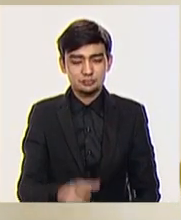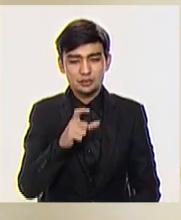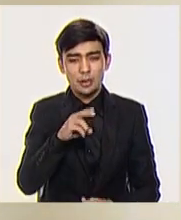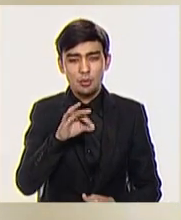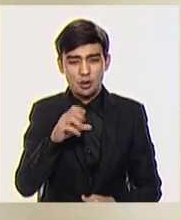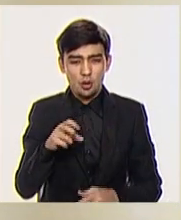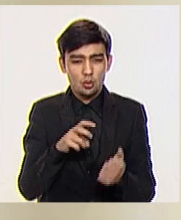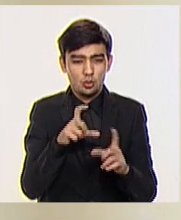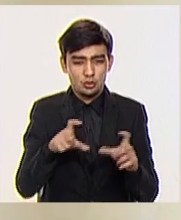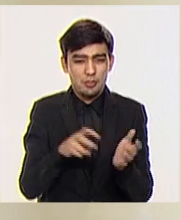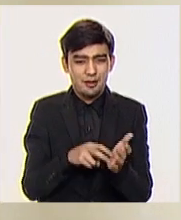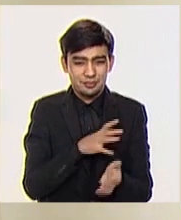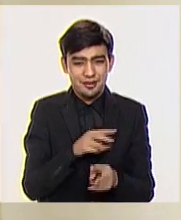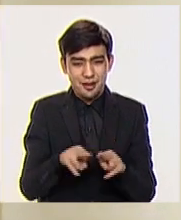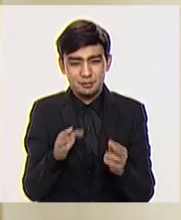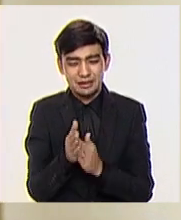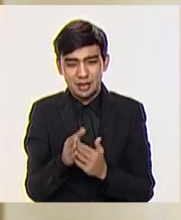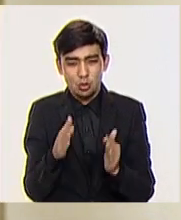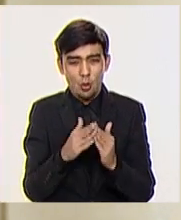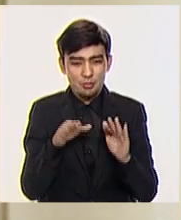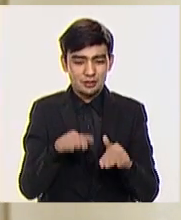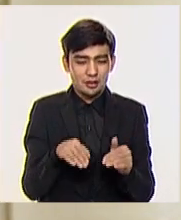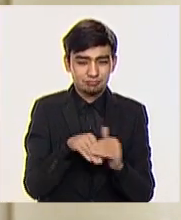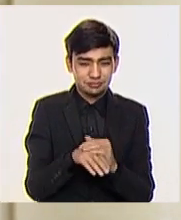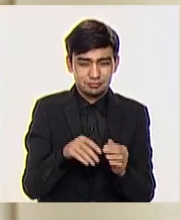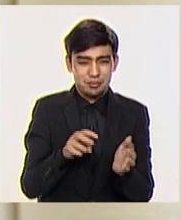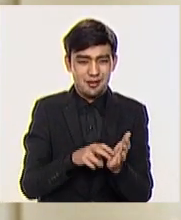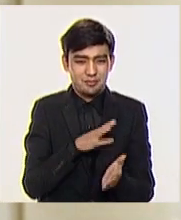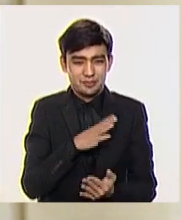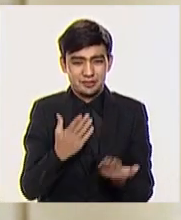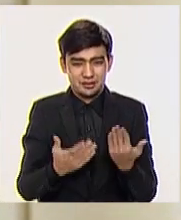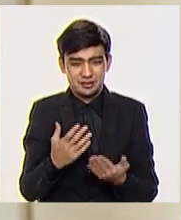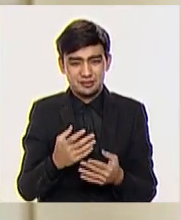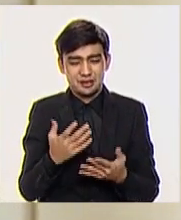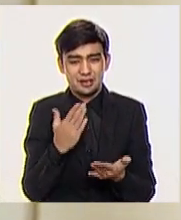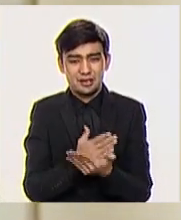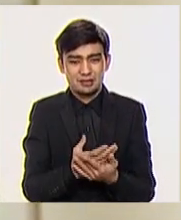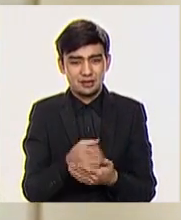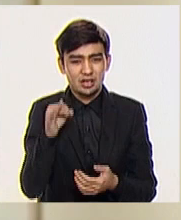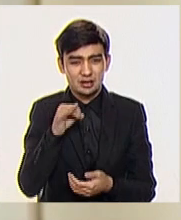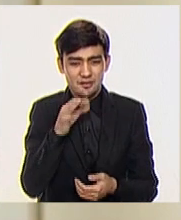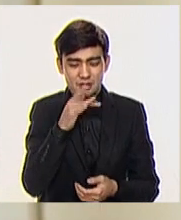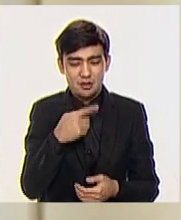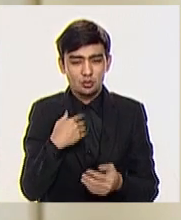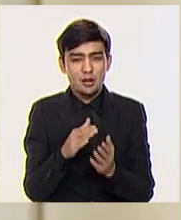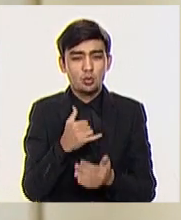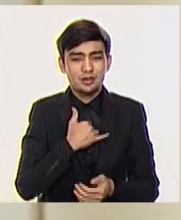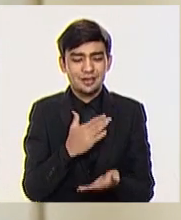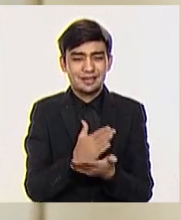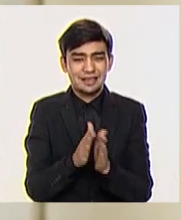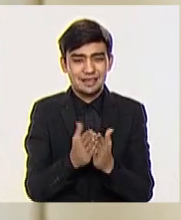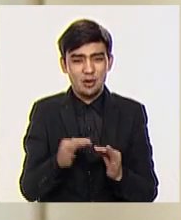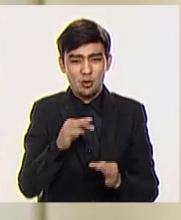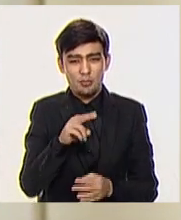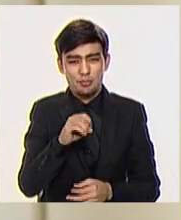люди боялись держать такие книги дома. Даже есть такие интересные моменты. У нас есть книги, переплет